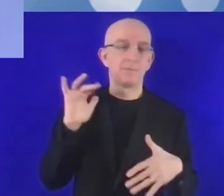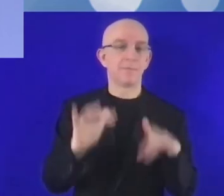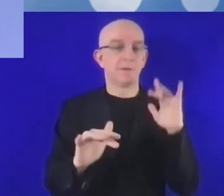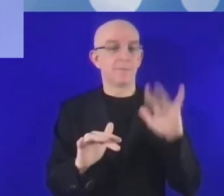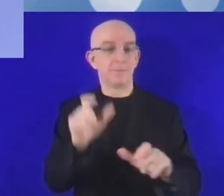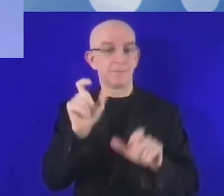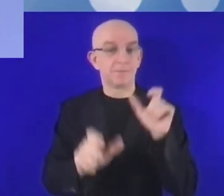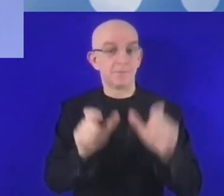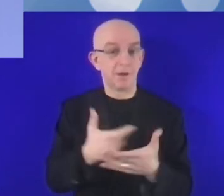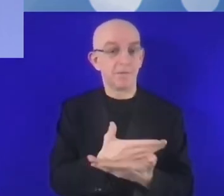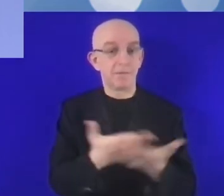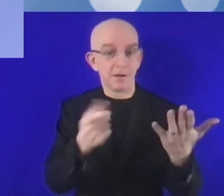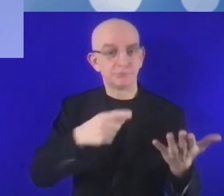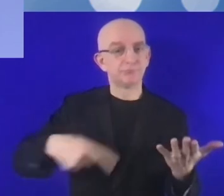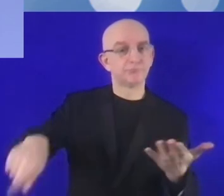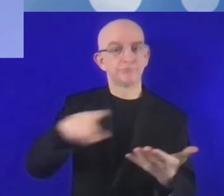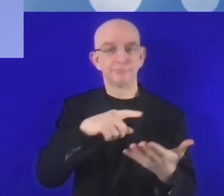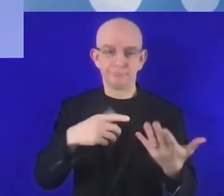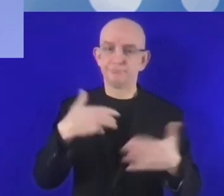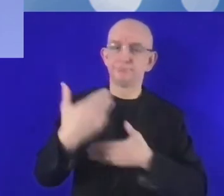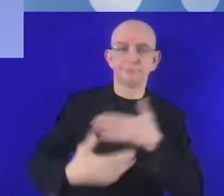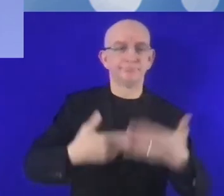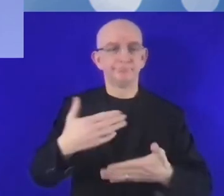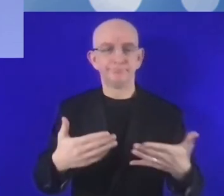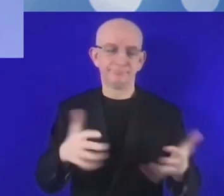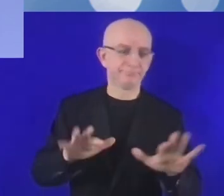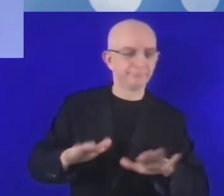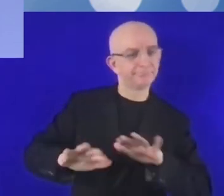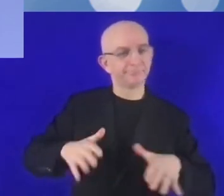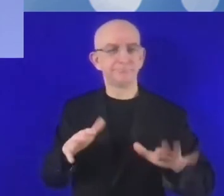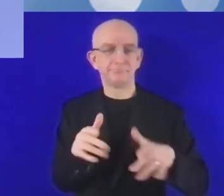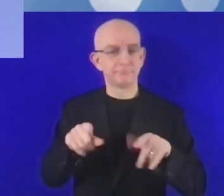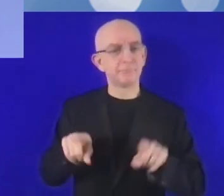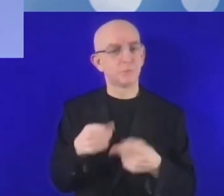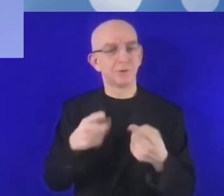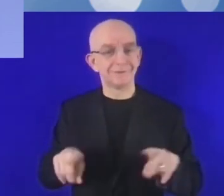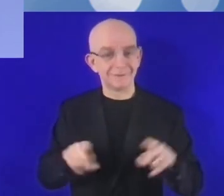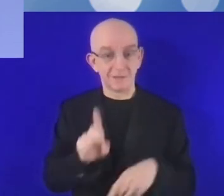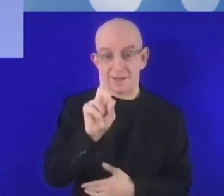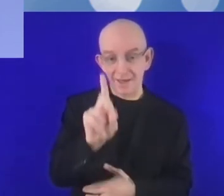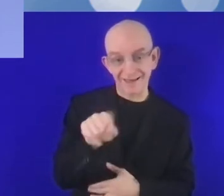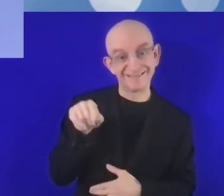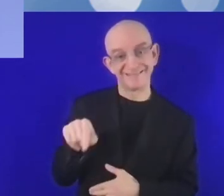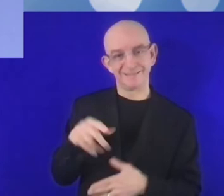ont affaire à de la musique de mauvaise qualité. Je ne parle pas de genre concret, parce qu'on peut avoir